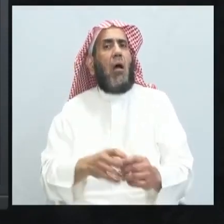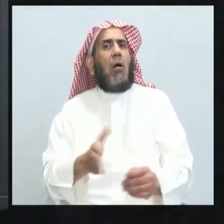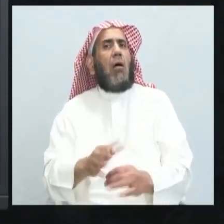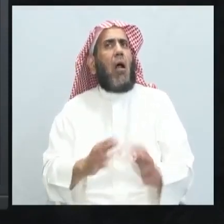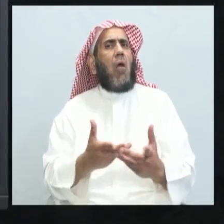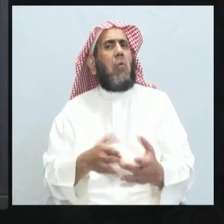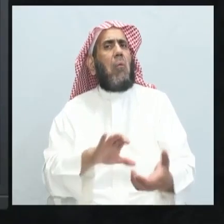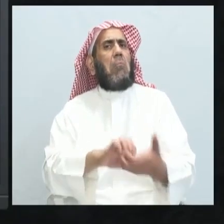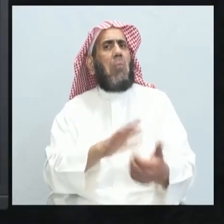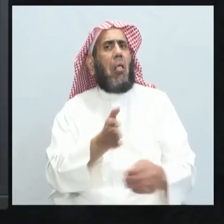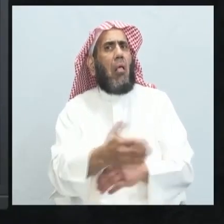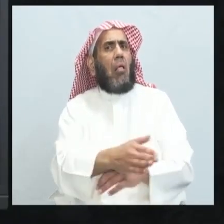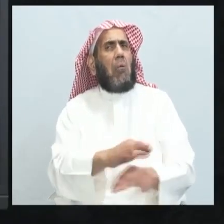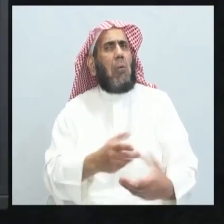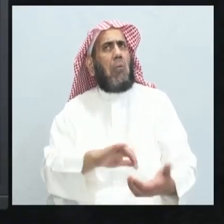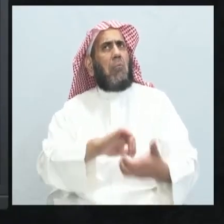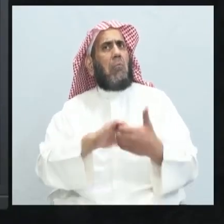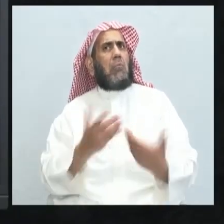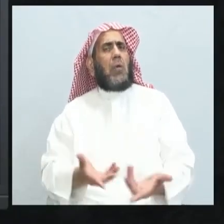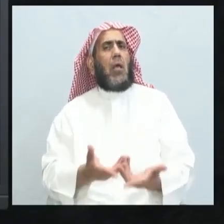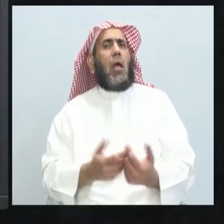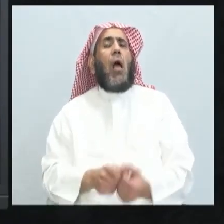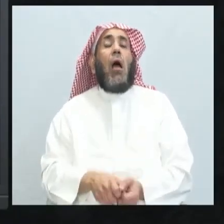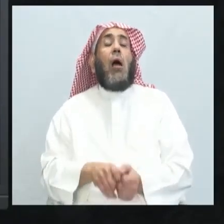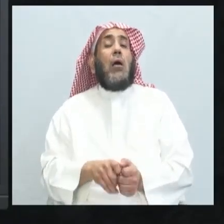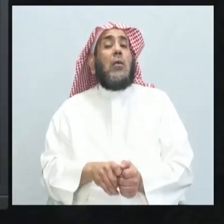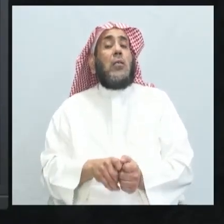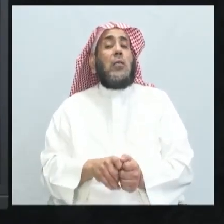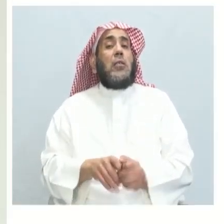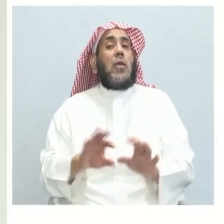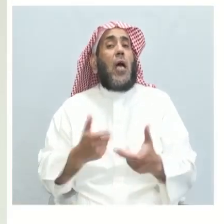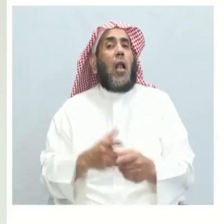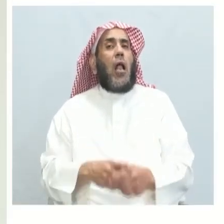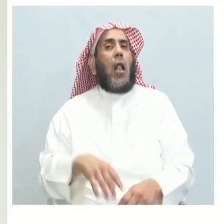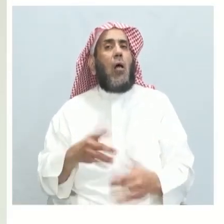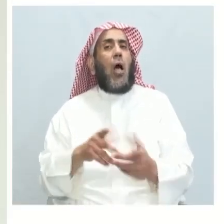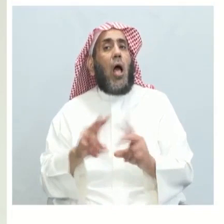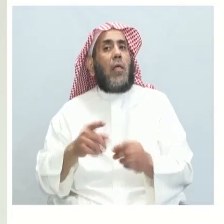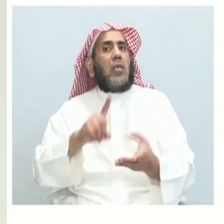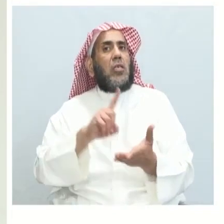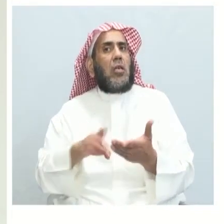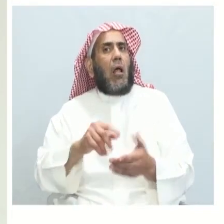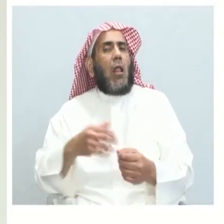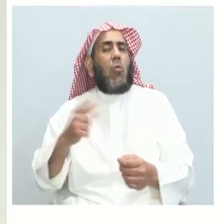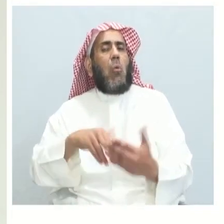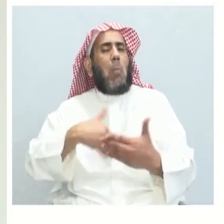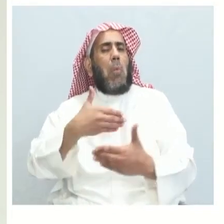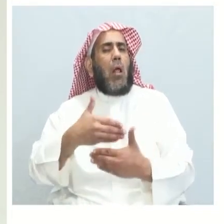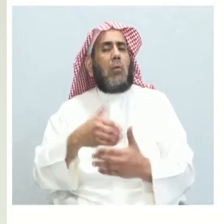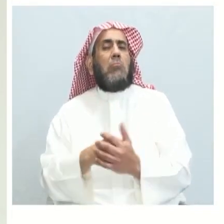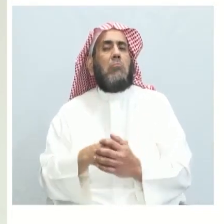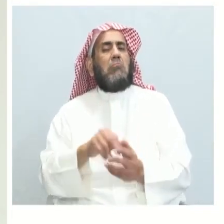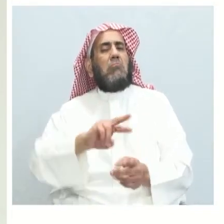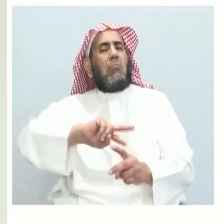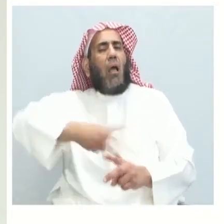صالح لمن قتل اخاه هنا طبعا على الا لا يضرها طبعا هذا الشرط على الا يضرها ثم بعد ذلك